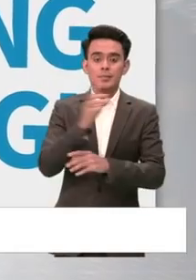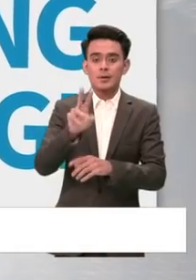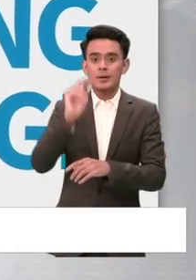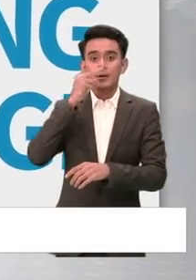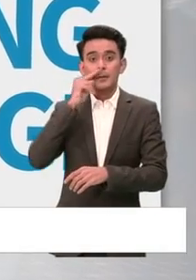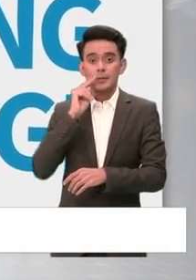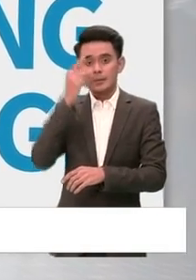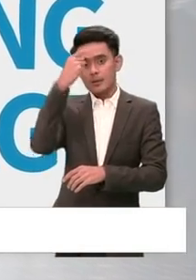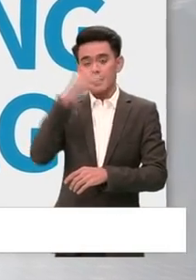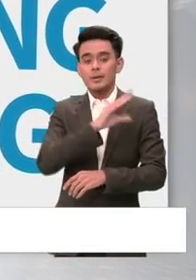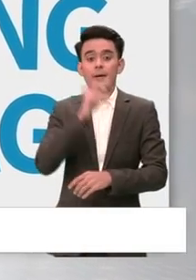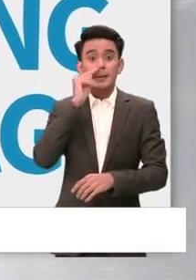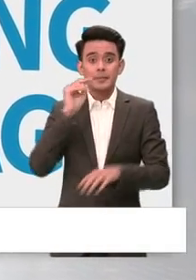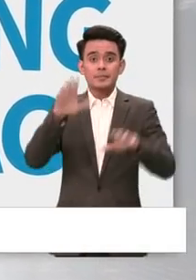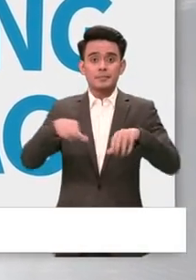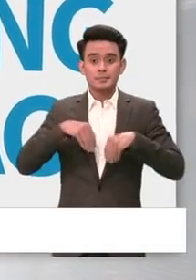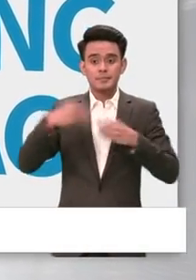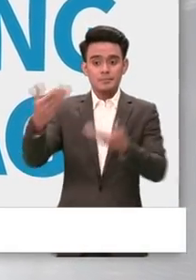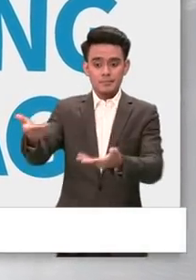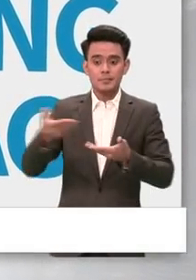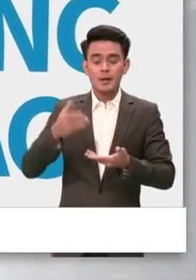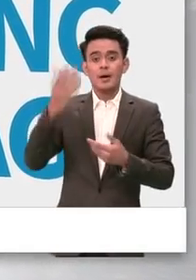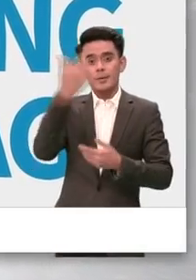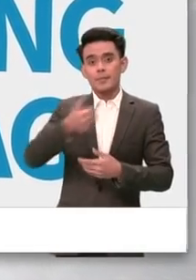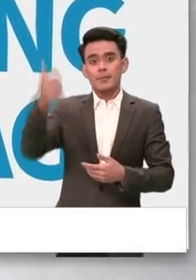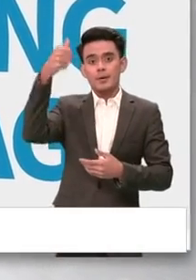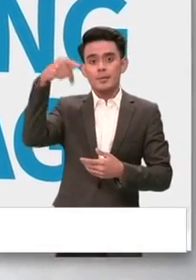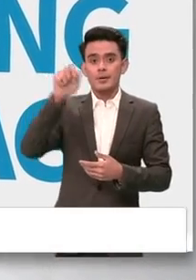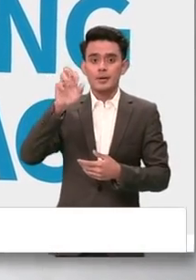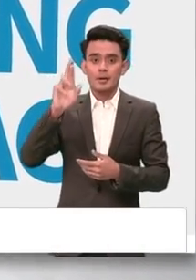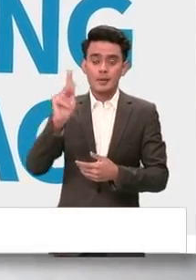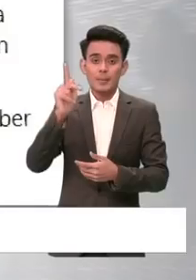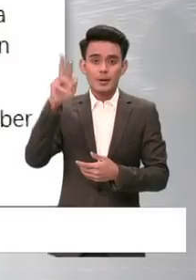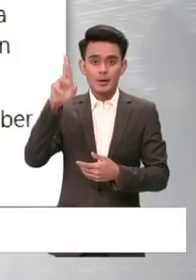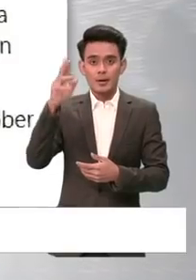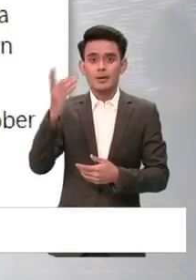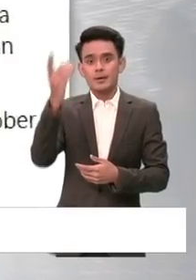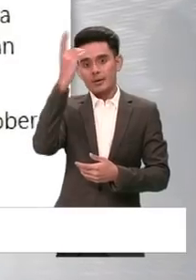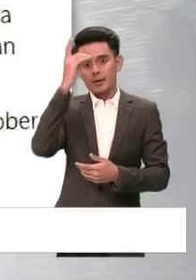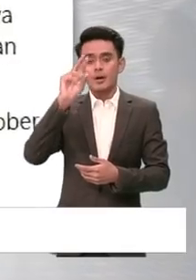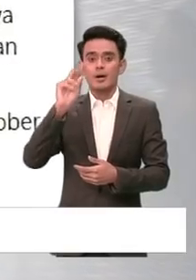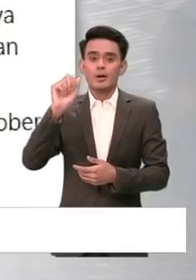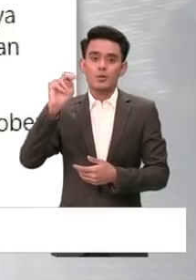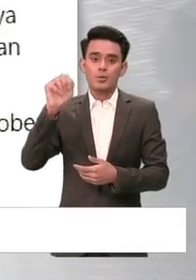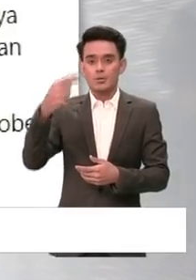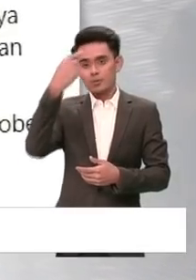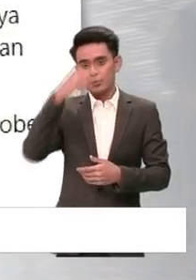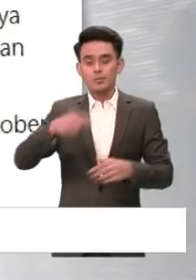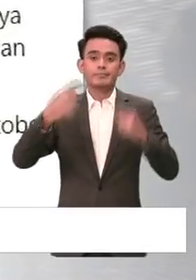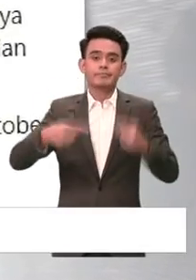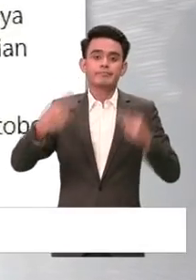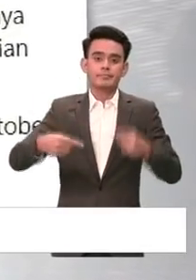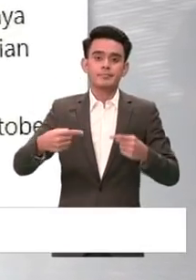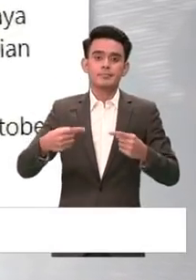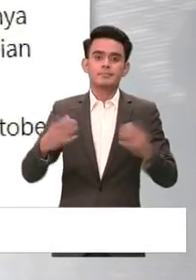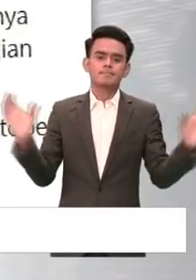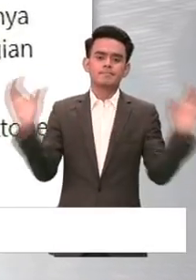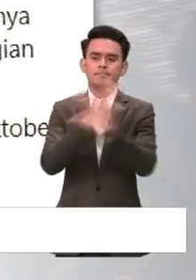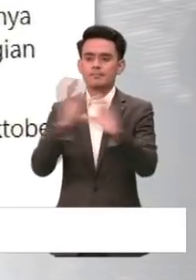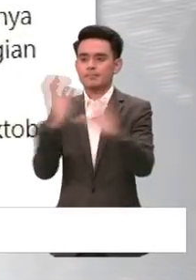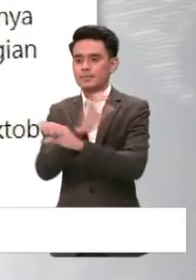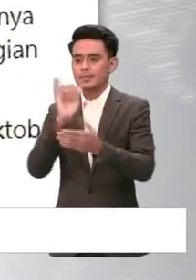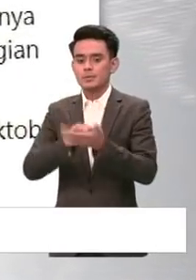menerimanya serta menjemput presiden PCR Datuk seandainya untuk sama-sama berdebat dengannya bagaimanapun kabar menjabat